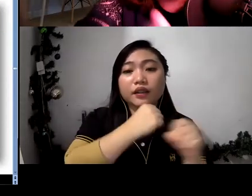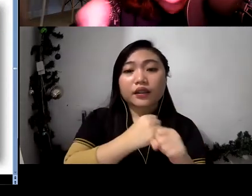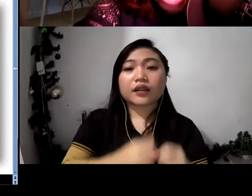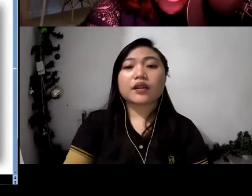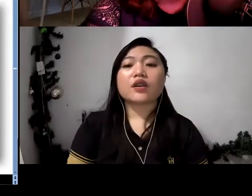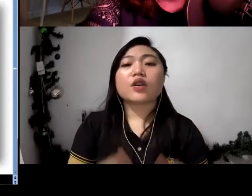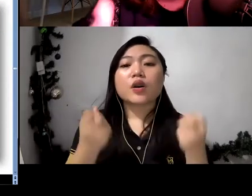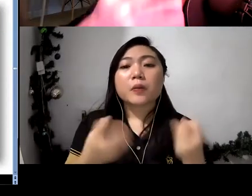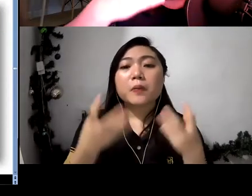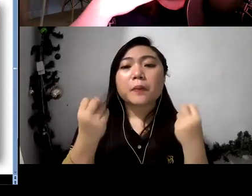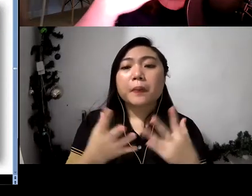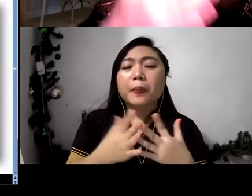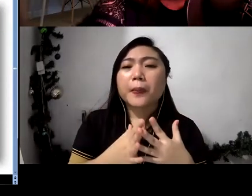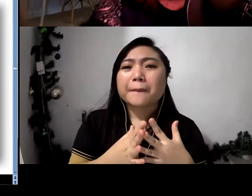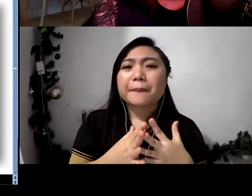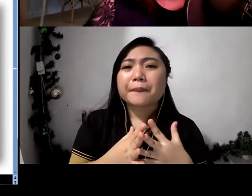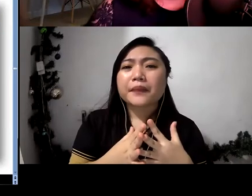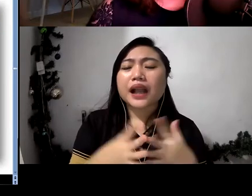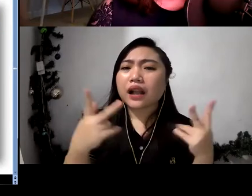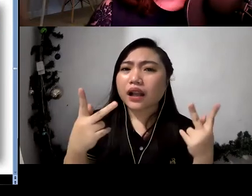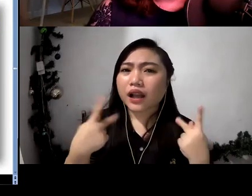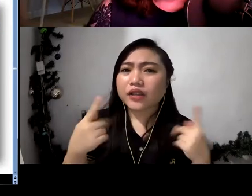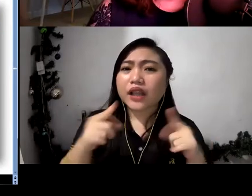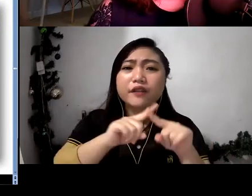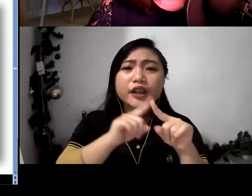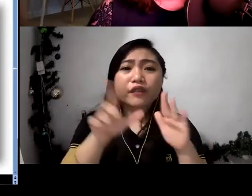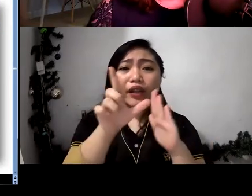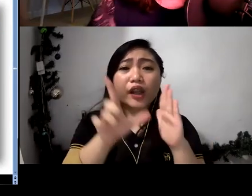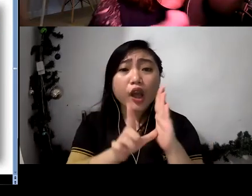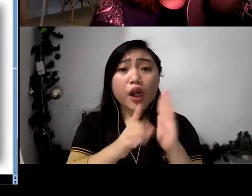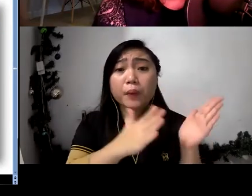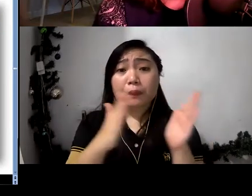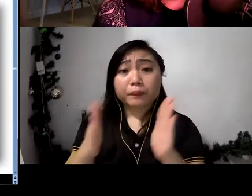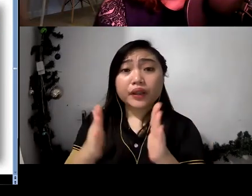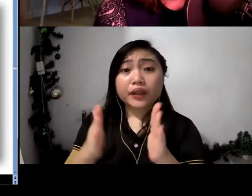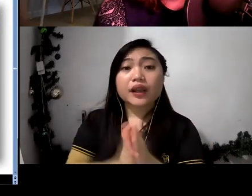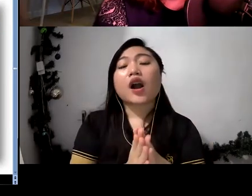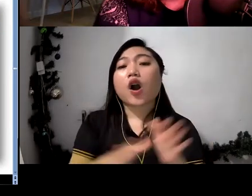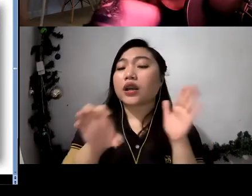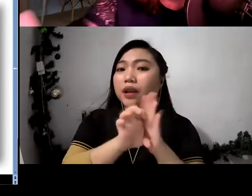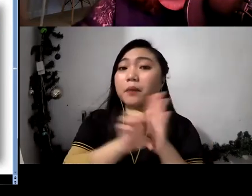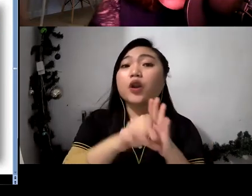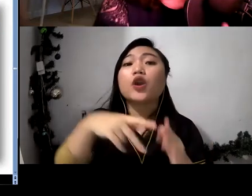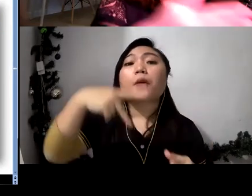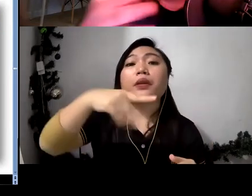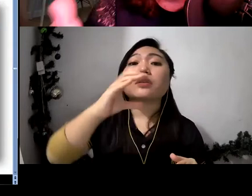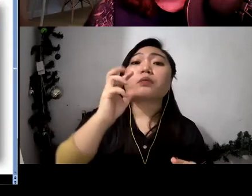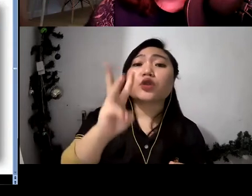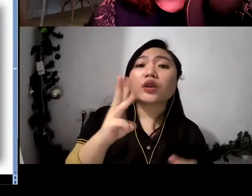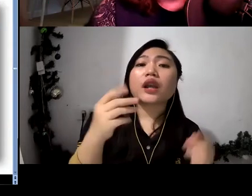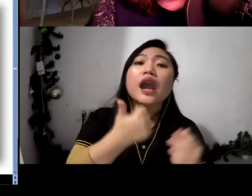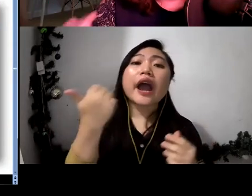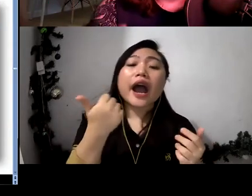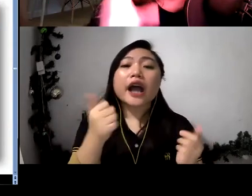ibang kongreso, naglo-launch din po ng mga legislative agenda. No, ang Philippine Commission on Women in partnership with other civil